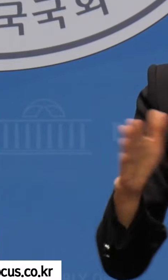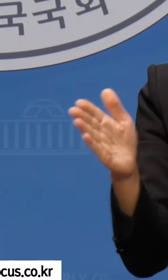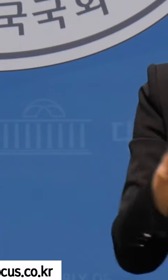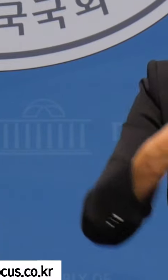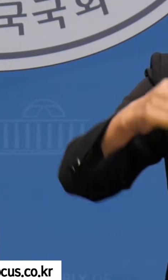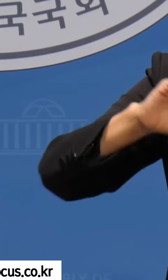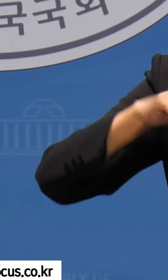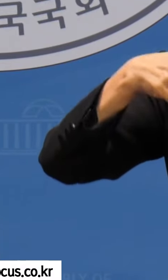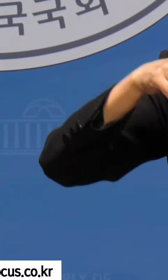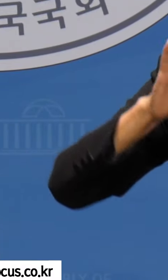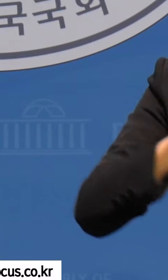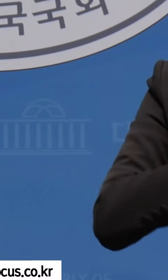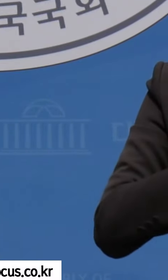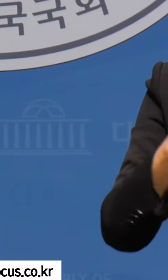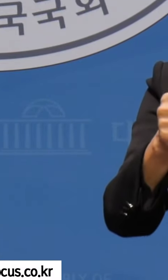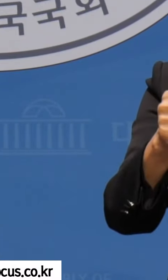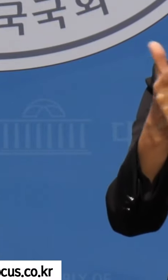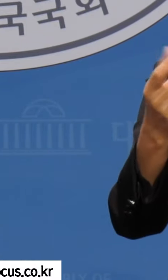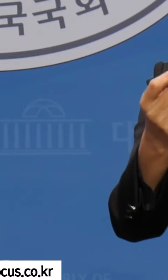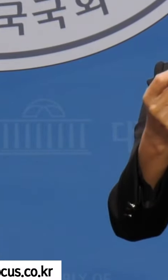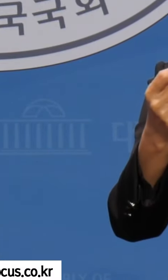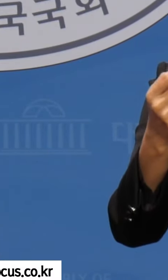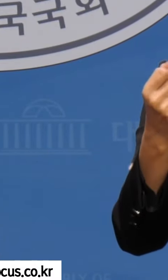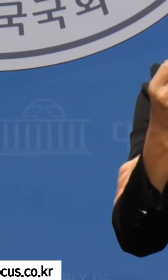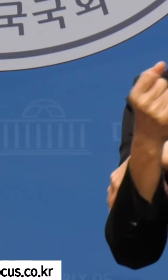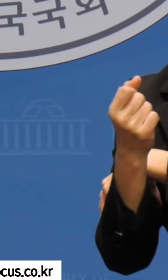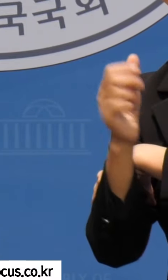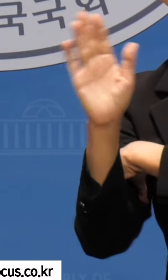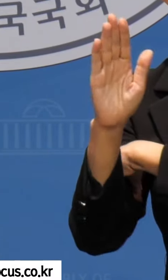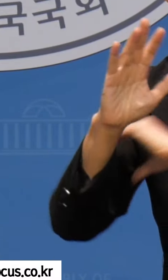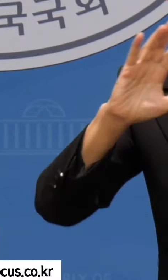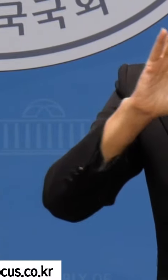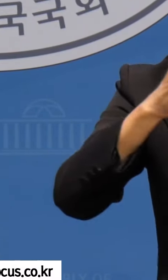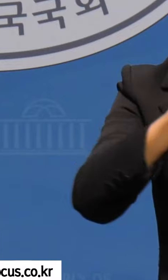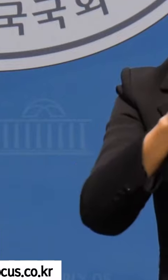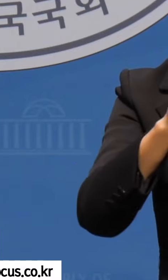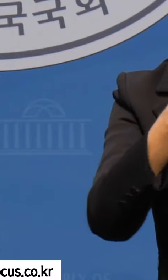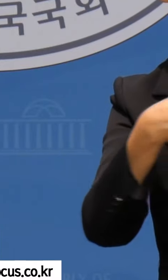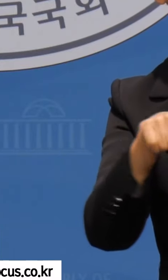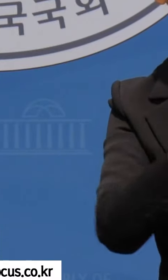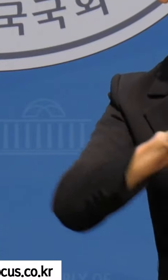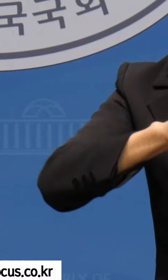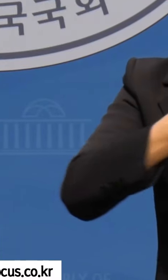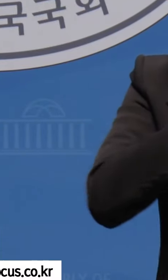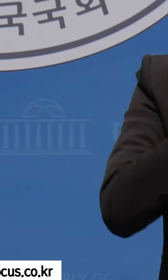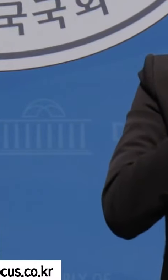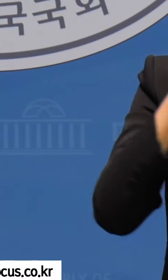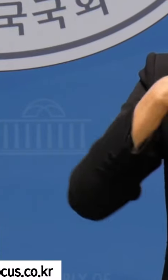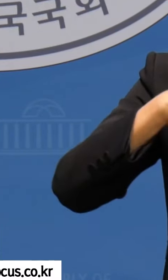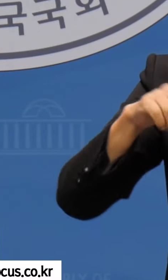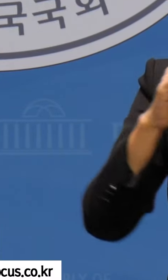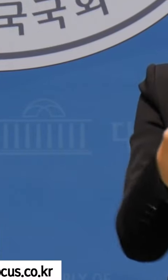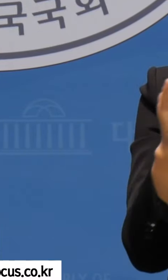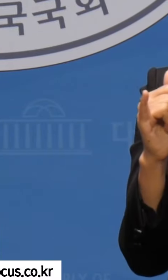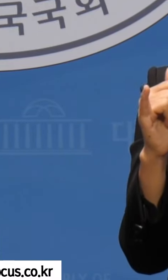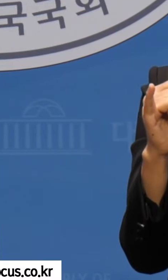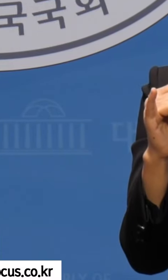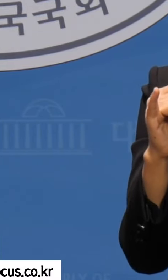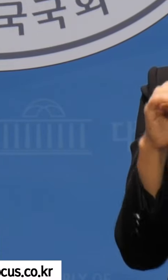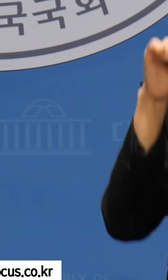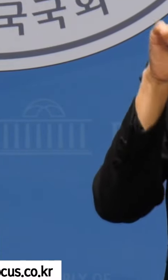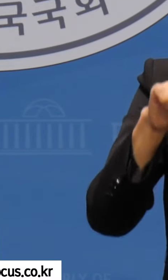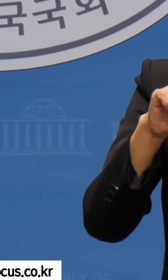의원님처럼 권력자가 아닌 민심을 바라보는 용기 있는 정치인들 그분들께서